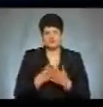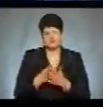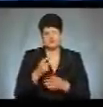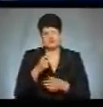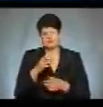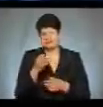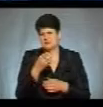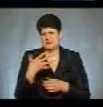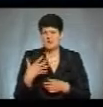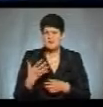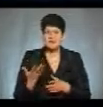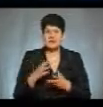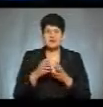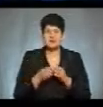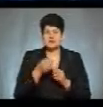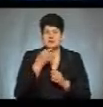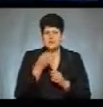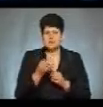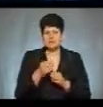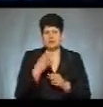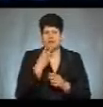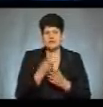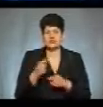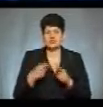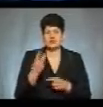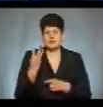15. Результати пообіцяв оприлюднити за 3 дні.